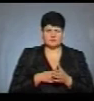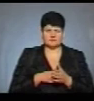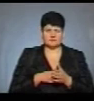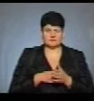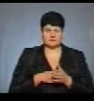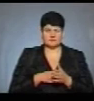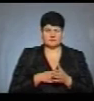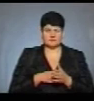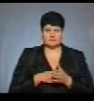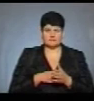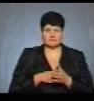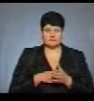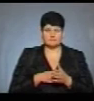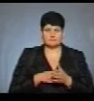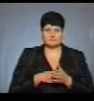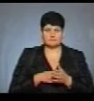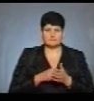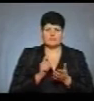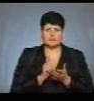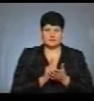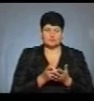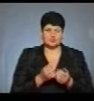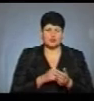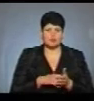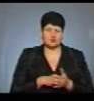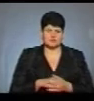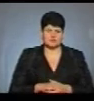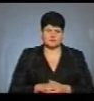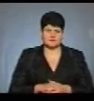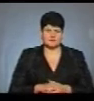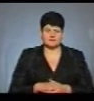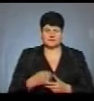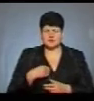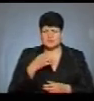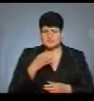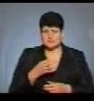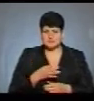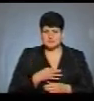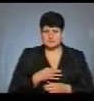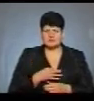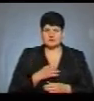пошті. Пенсію на пошті. Мені сказали, що